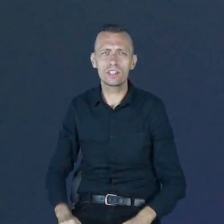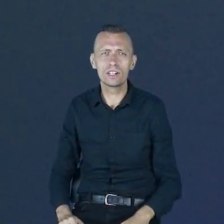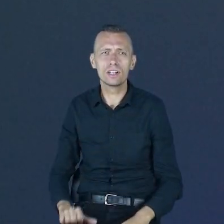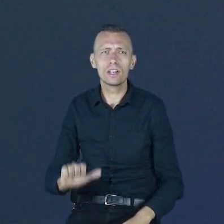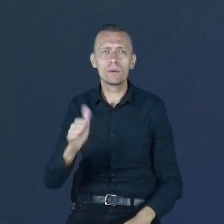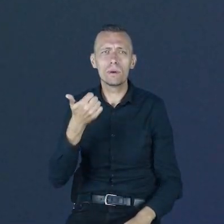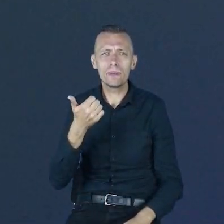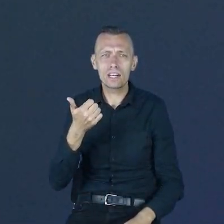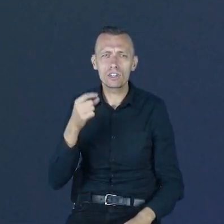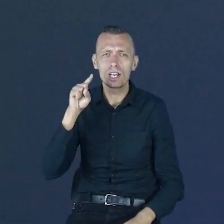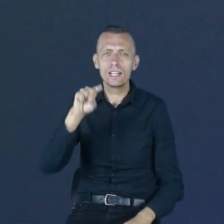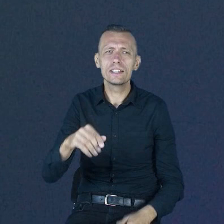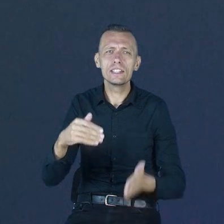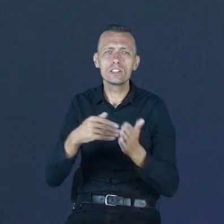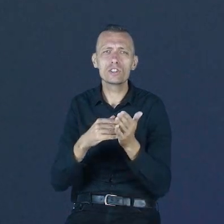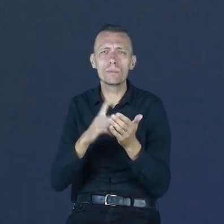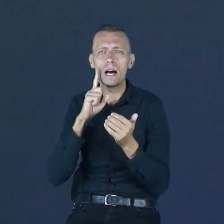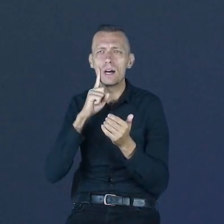pierwsze, zapnij pas prawdy.